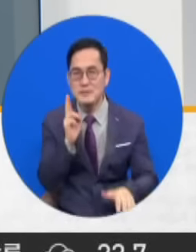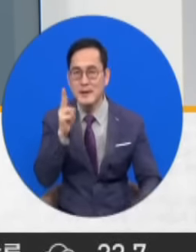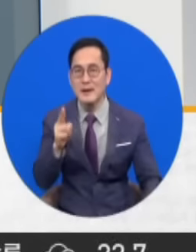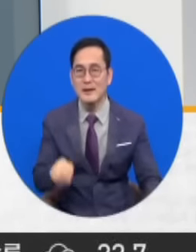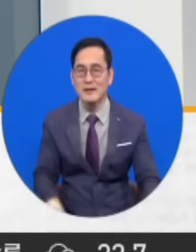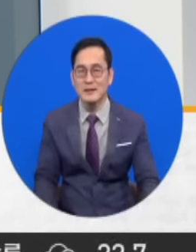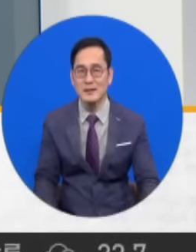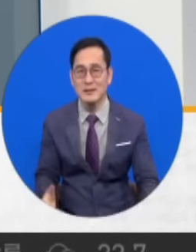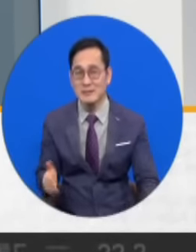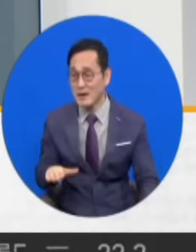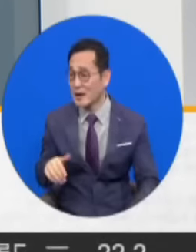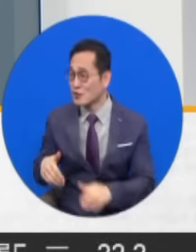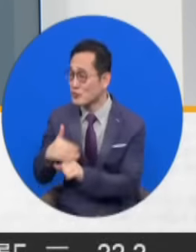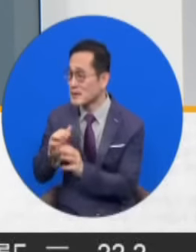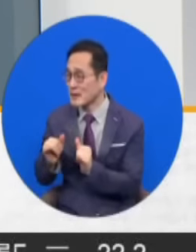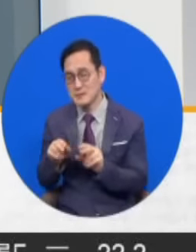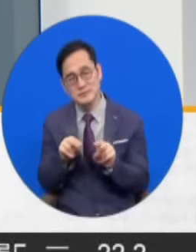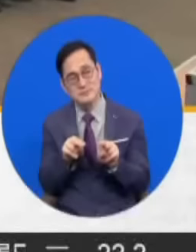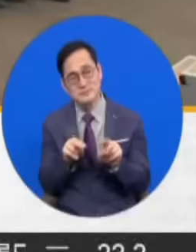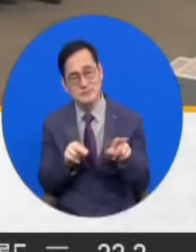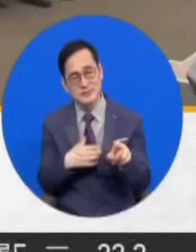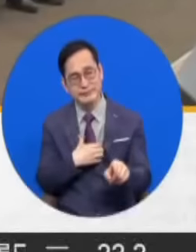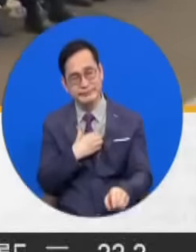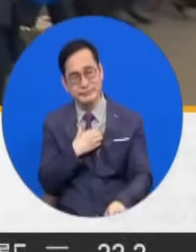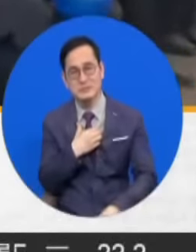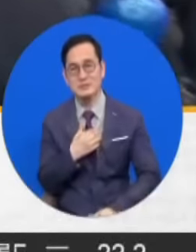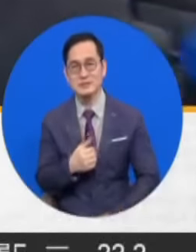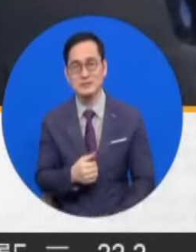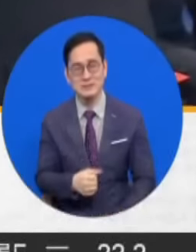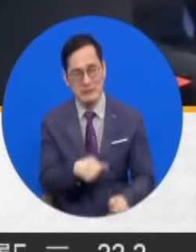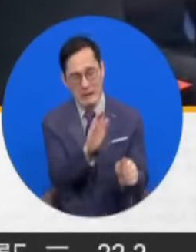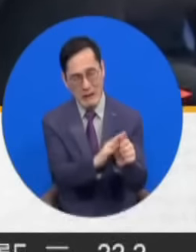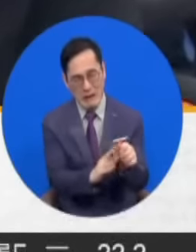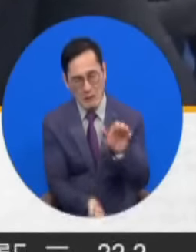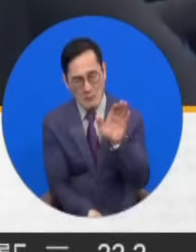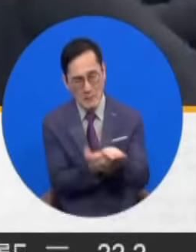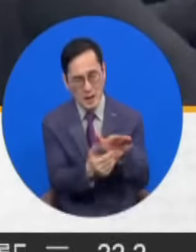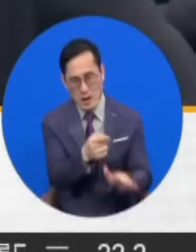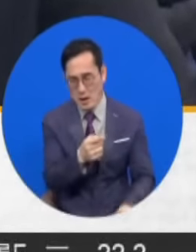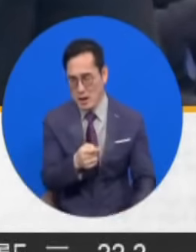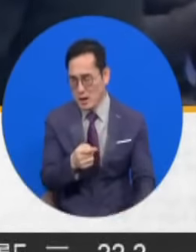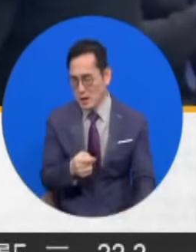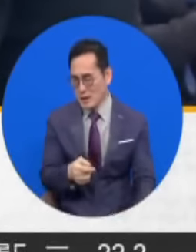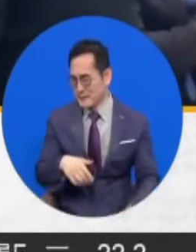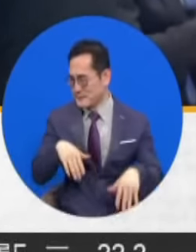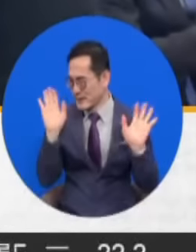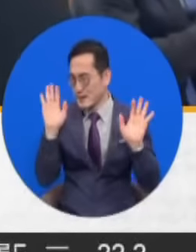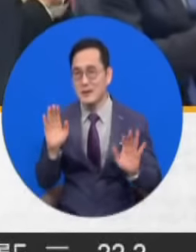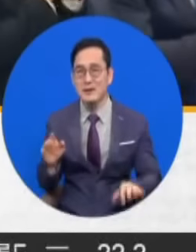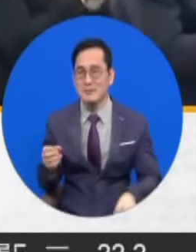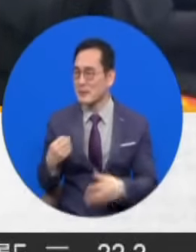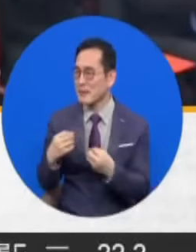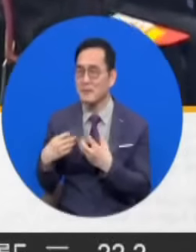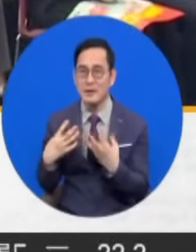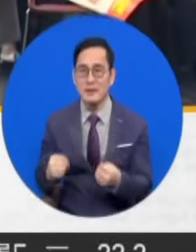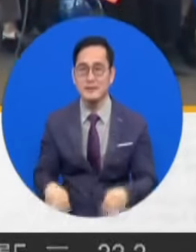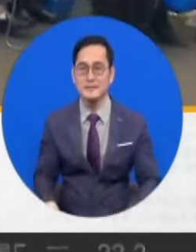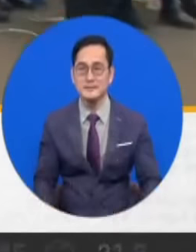정성호 의원이죠. 네, 본인들끼리 내부에서도 지금 이렇게 문제 제기가 있는 그런 상황이 됐습니다. 왜냐,